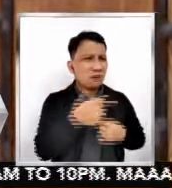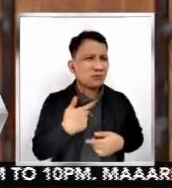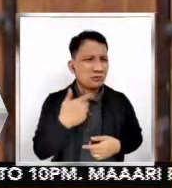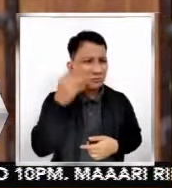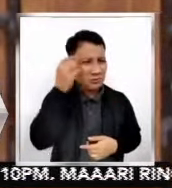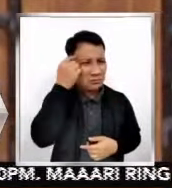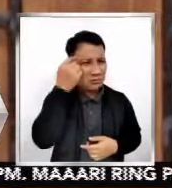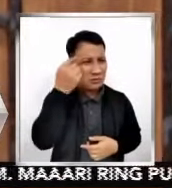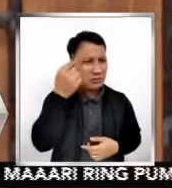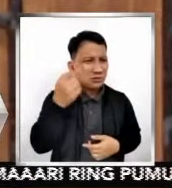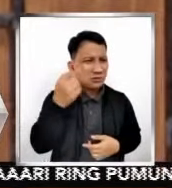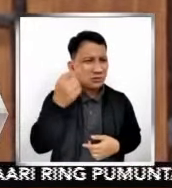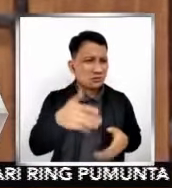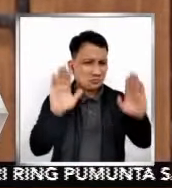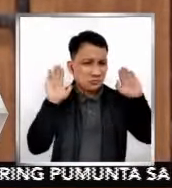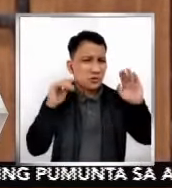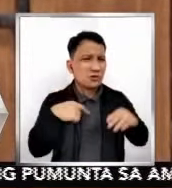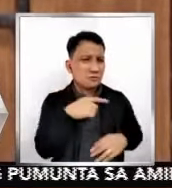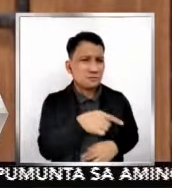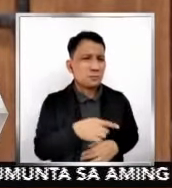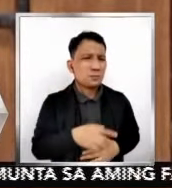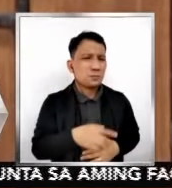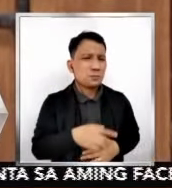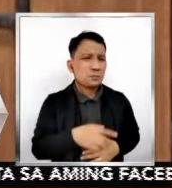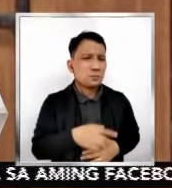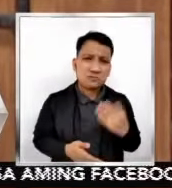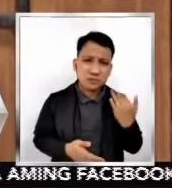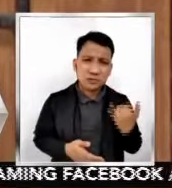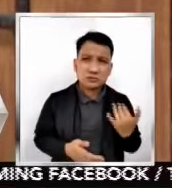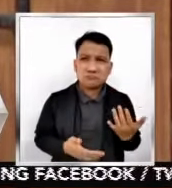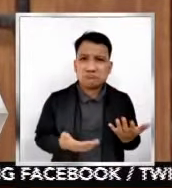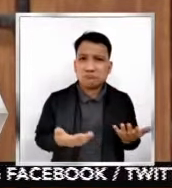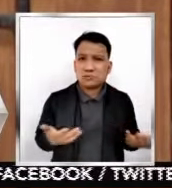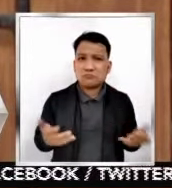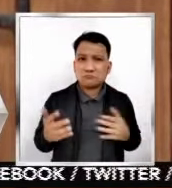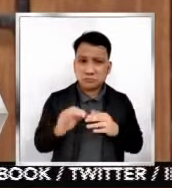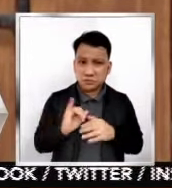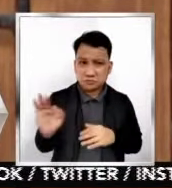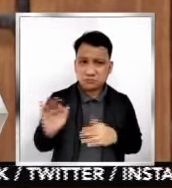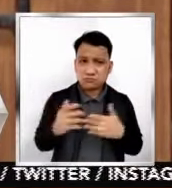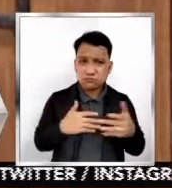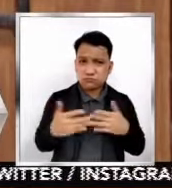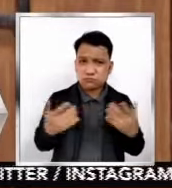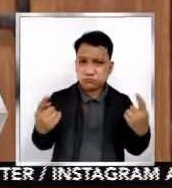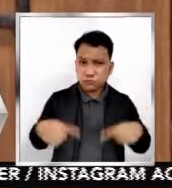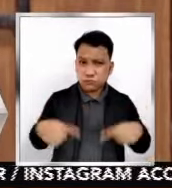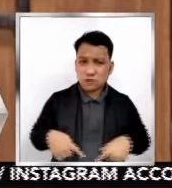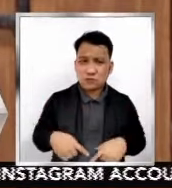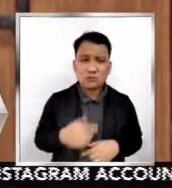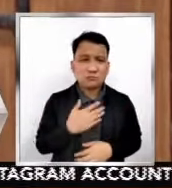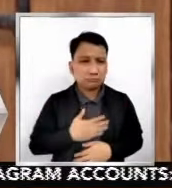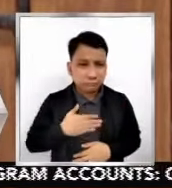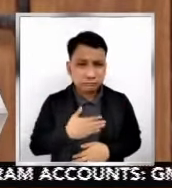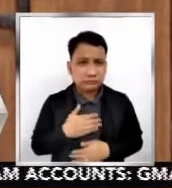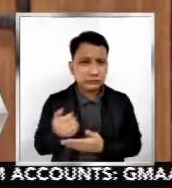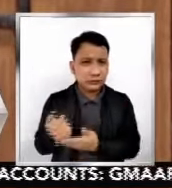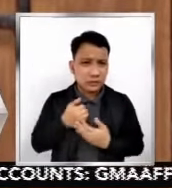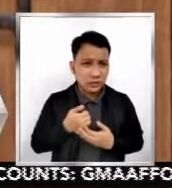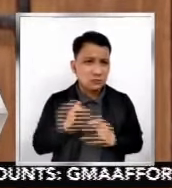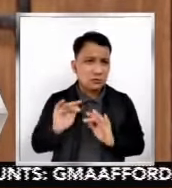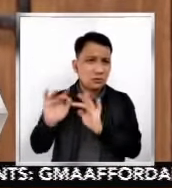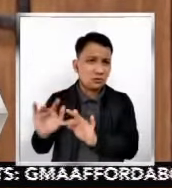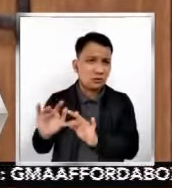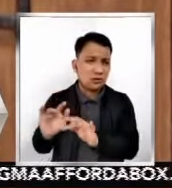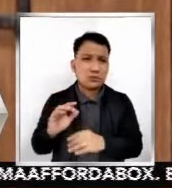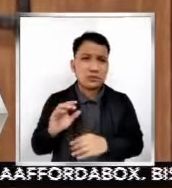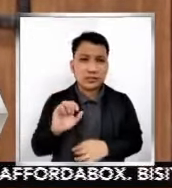lang kung sakali. Parang awa mo na, maawa ka naman kay Ebeng. Nakikita mo lang